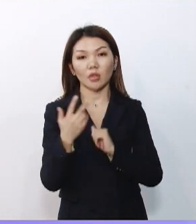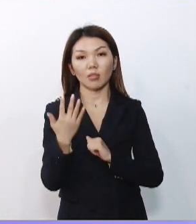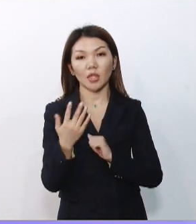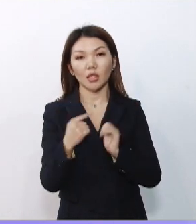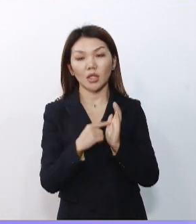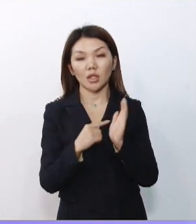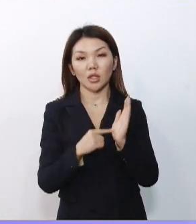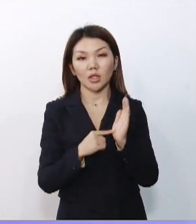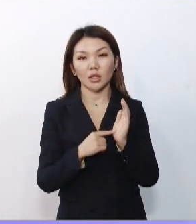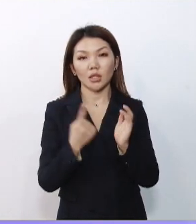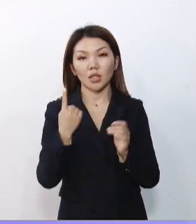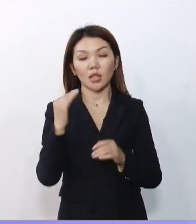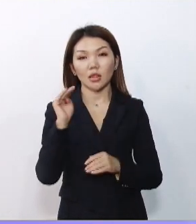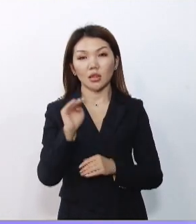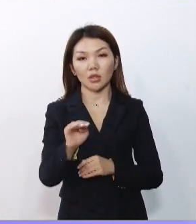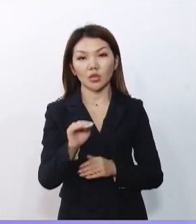3785 разделить на 1000.